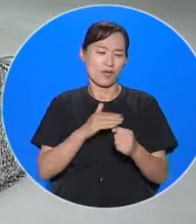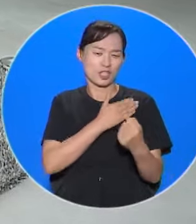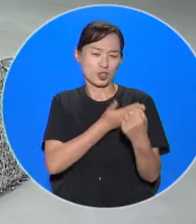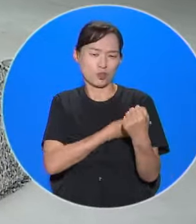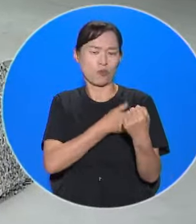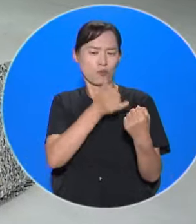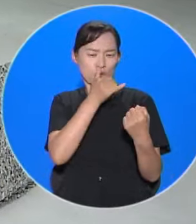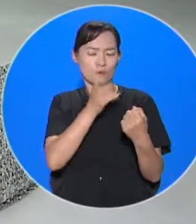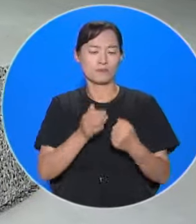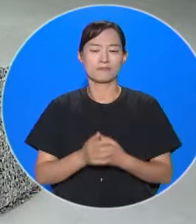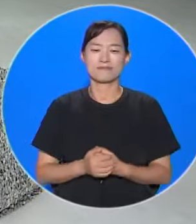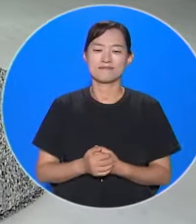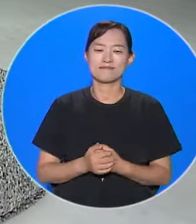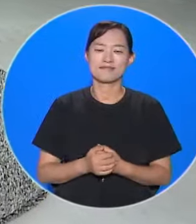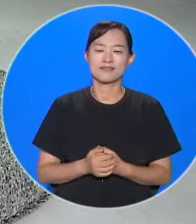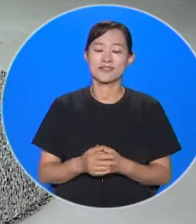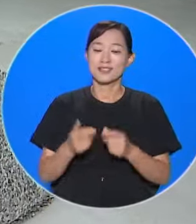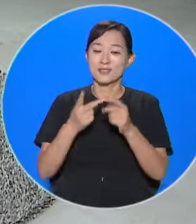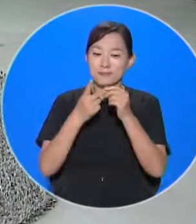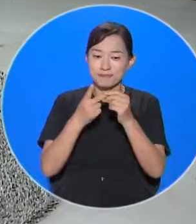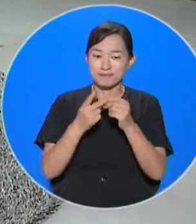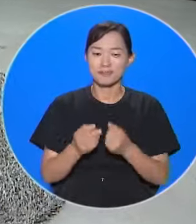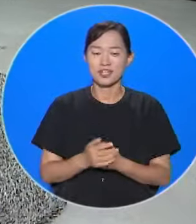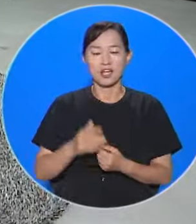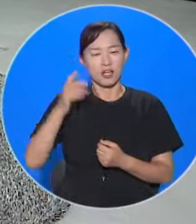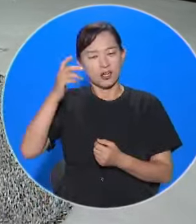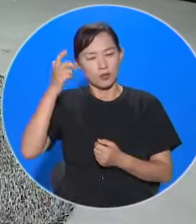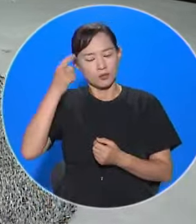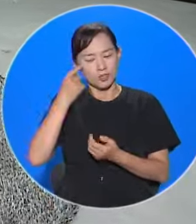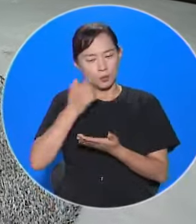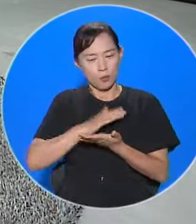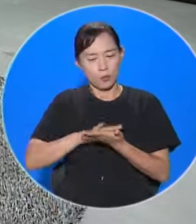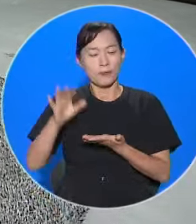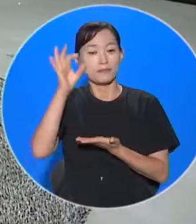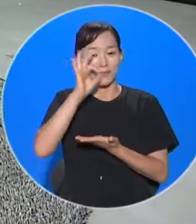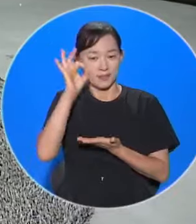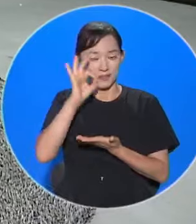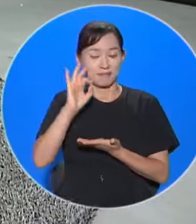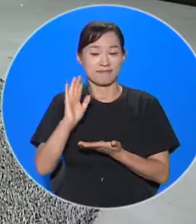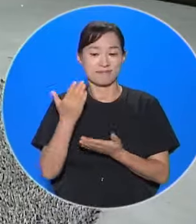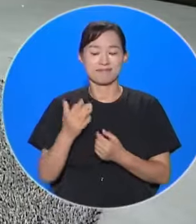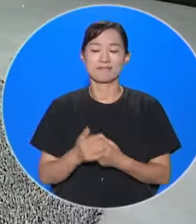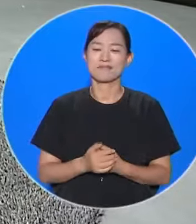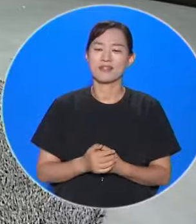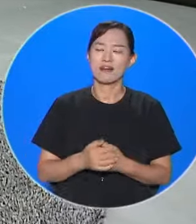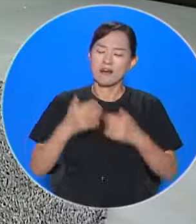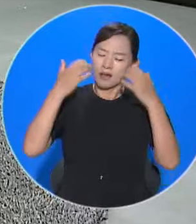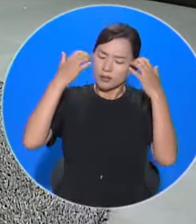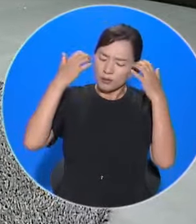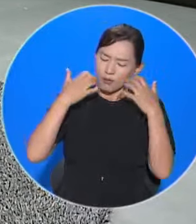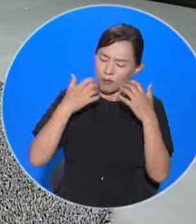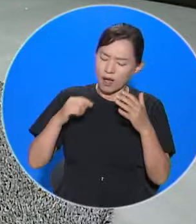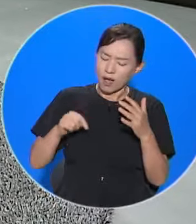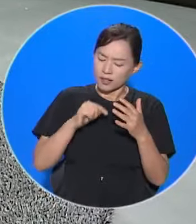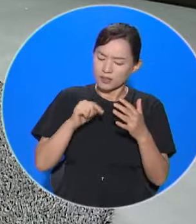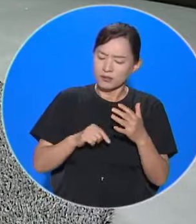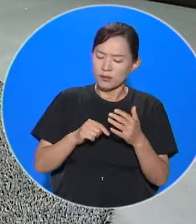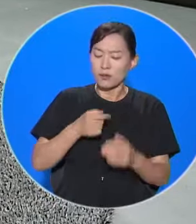능력이 있으십니다. 둘째, 영적 시원함을 찾으시기 바랍니다. 무더위